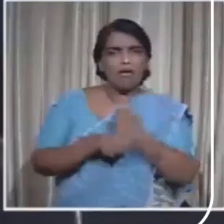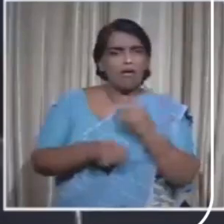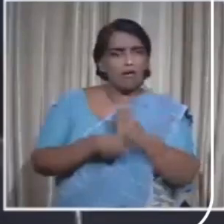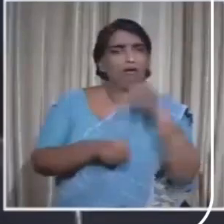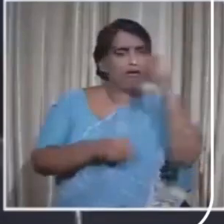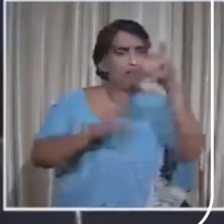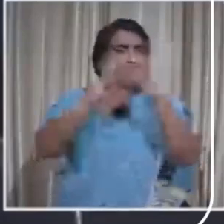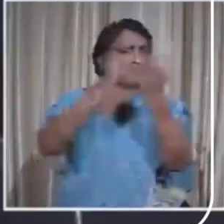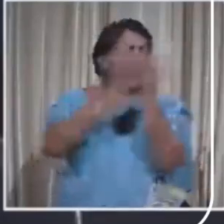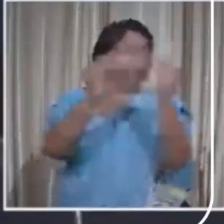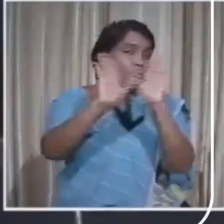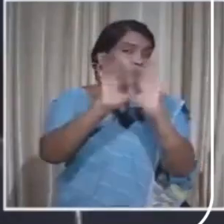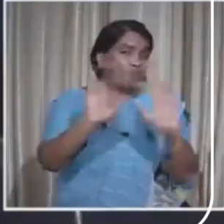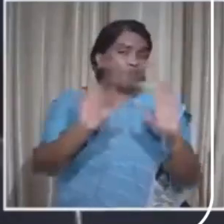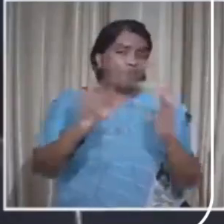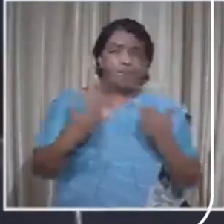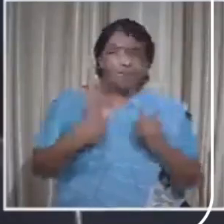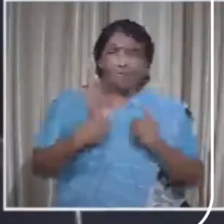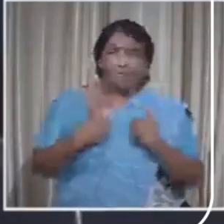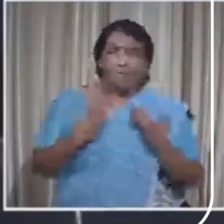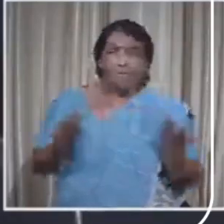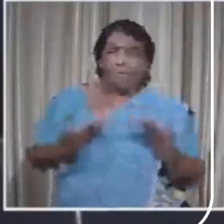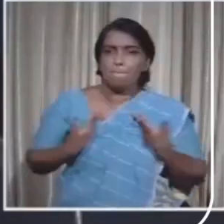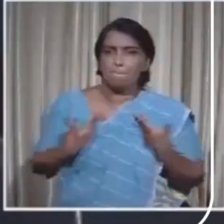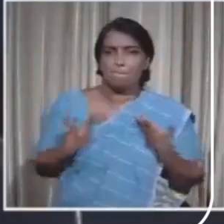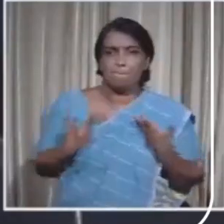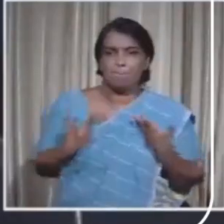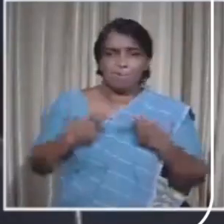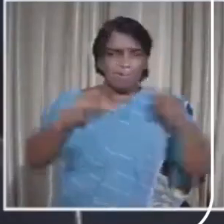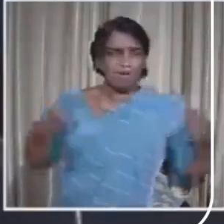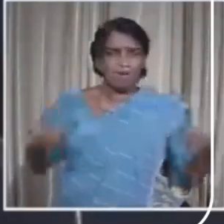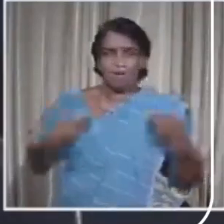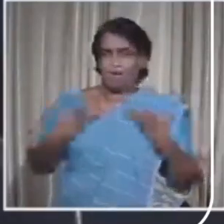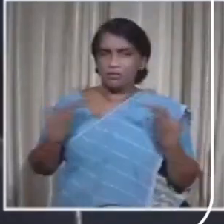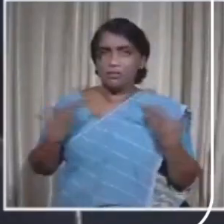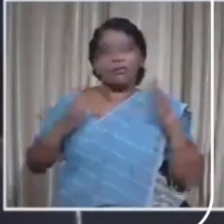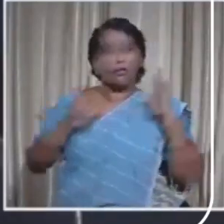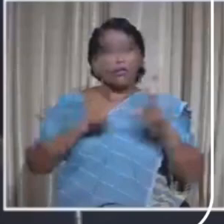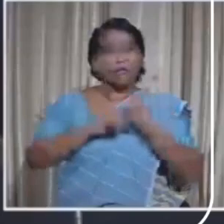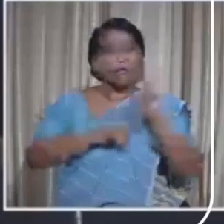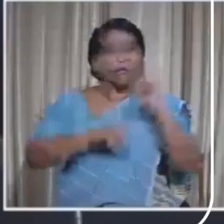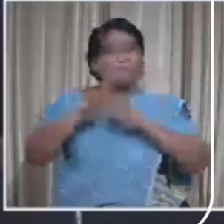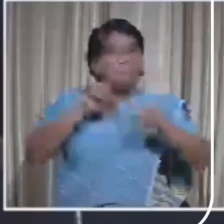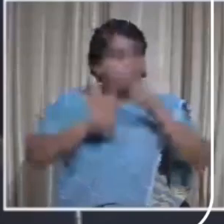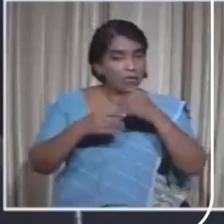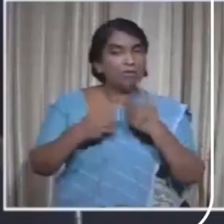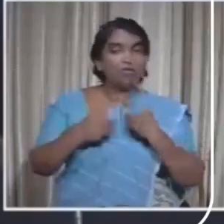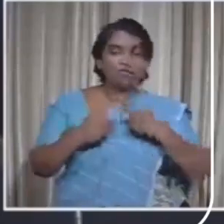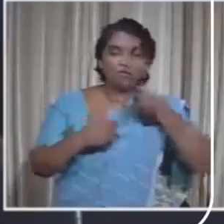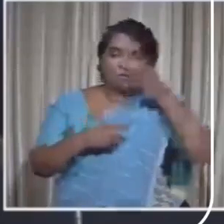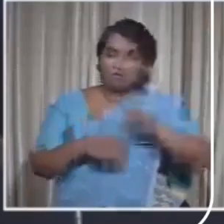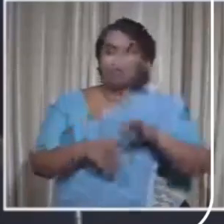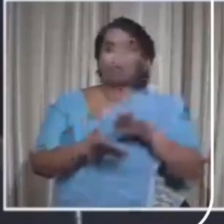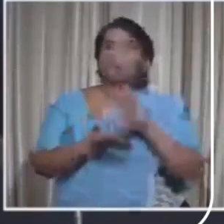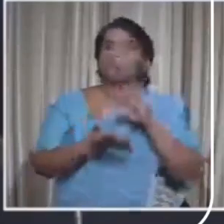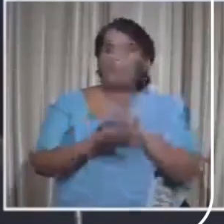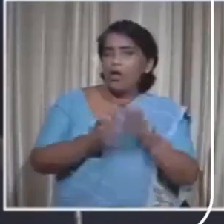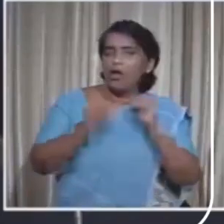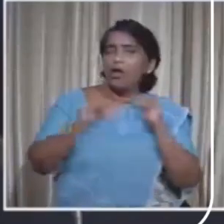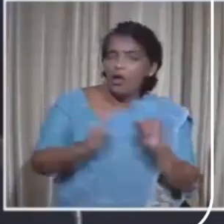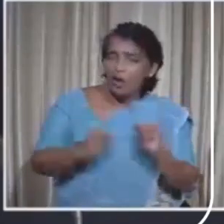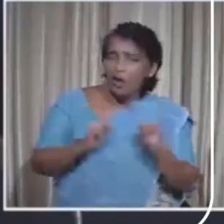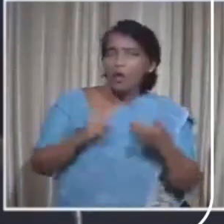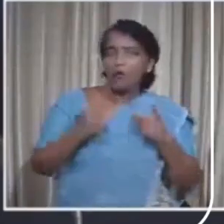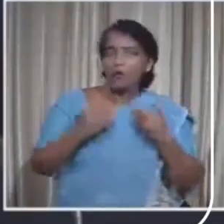විසඳන්න ඕනේ. අපිට ඒක කරන්න බෑ. ඒත් අපි පාර්ලිමේන්තුව හැටියට එකඟත්වයක් ඇති කර ගන්න ඕන කොහොමද අපි